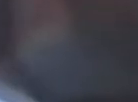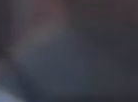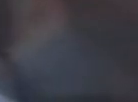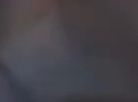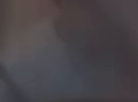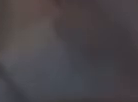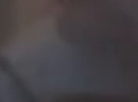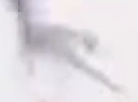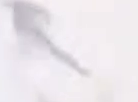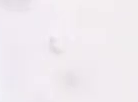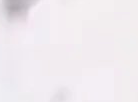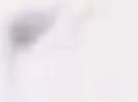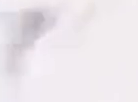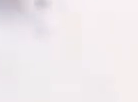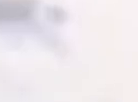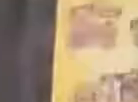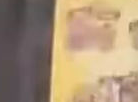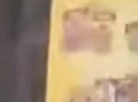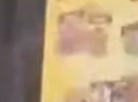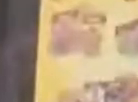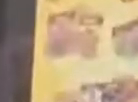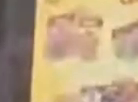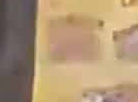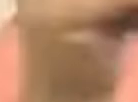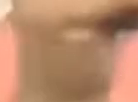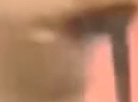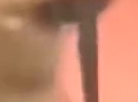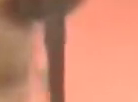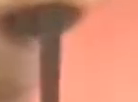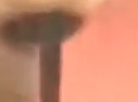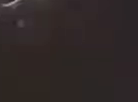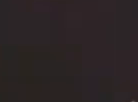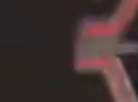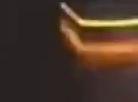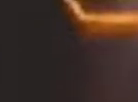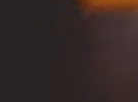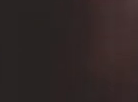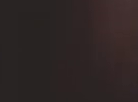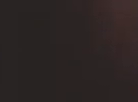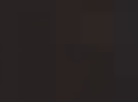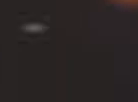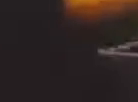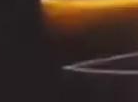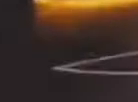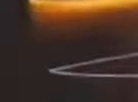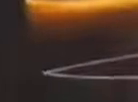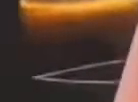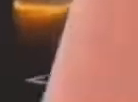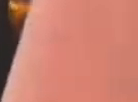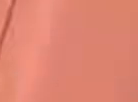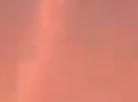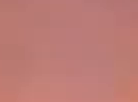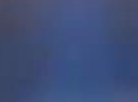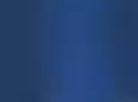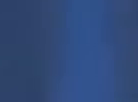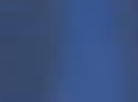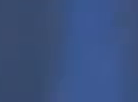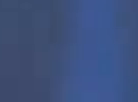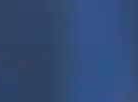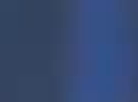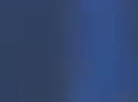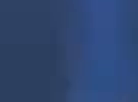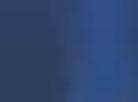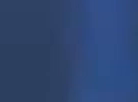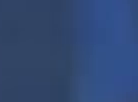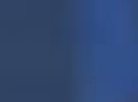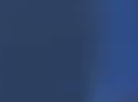makatutulong sa sambayanan at laging inuuna ang kapakanan ng bayan. Hatid ng mas pinalakas na puwersa ng PTV News